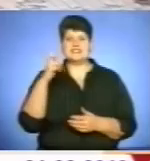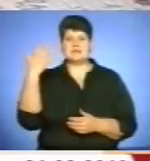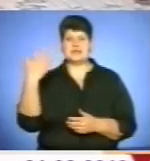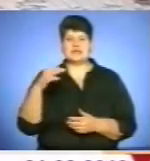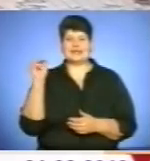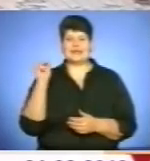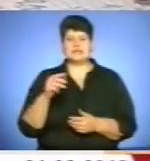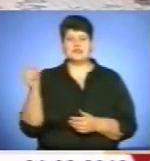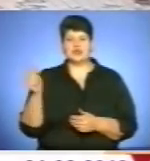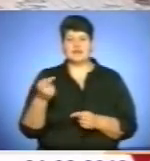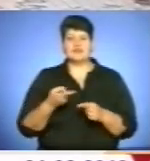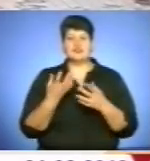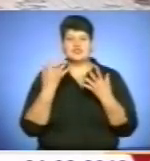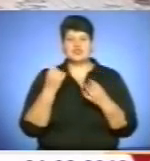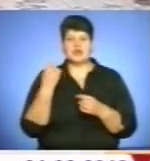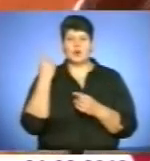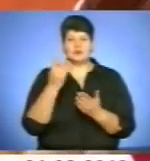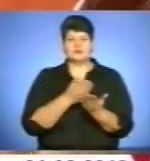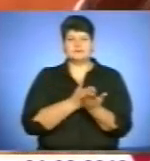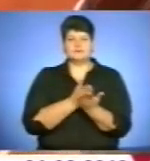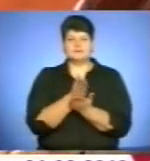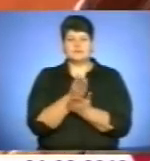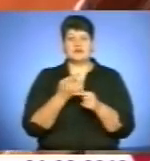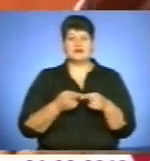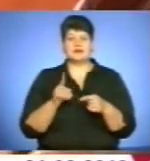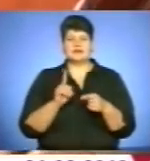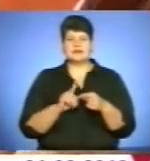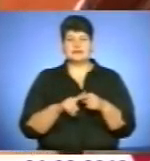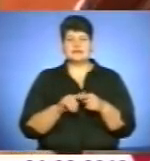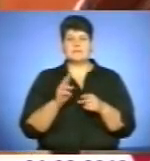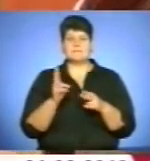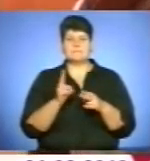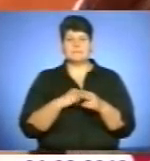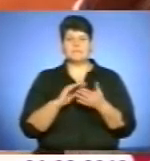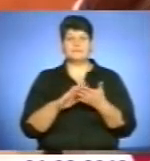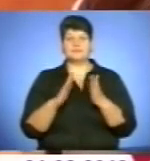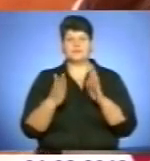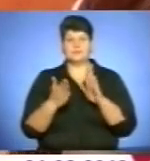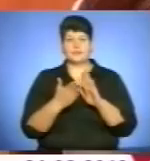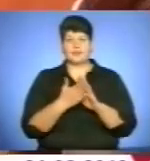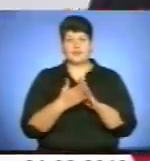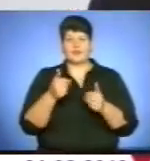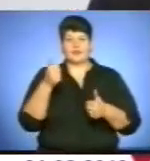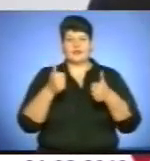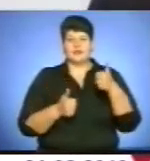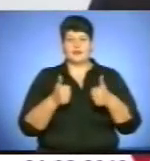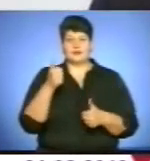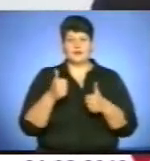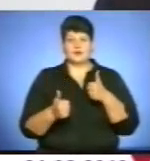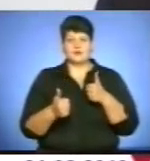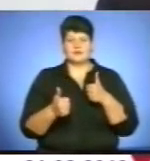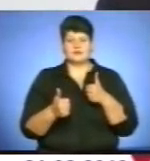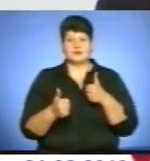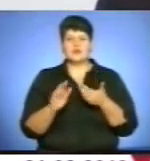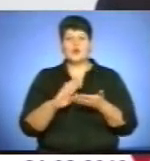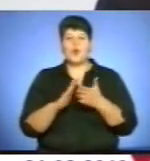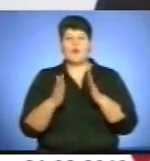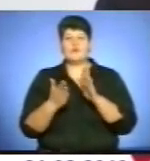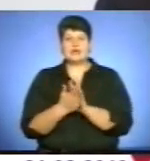напрямок діяльності – сфера антиконкурентних узгоджених дій підприємців-учасників тендерів. Домовляються, на одній